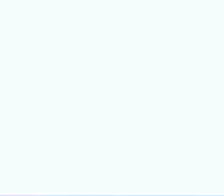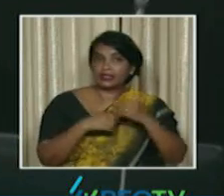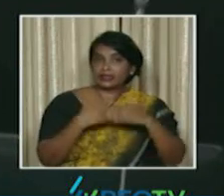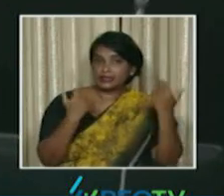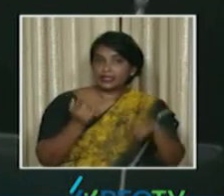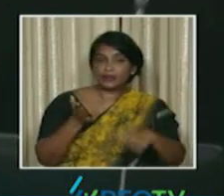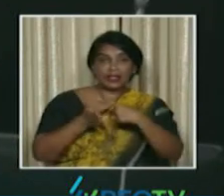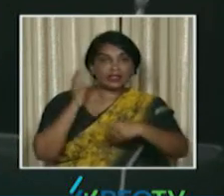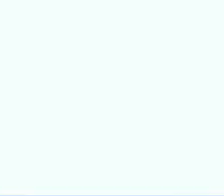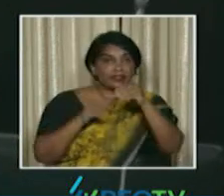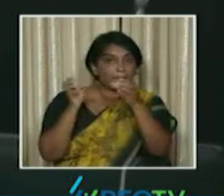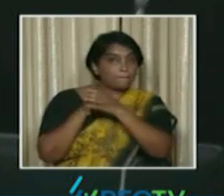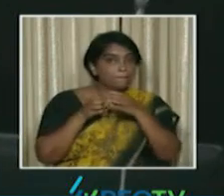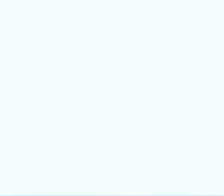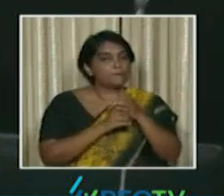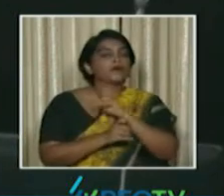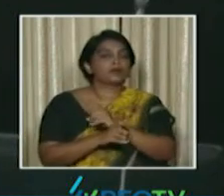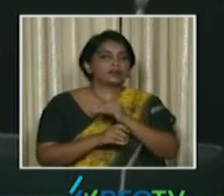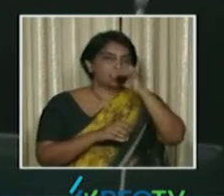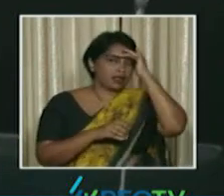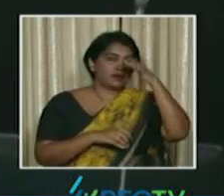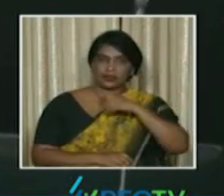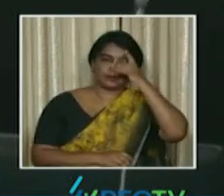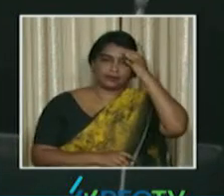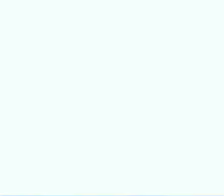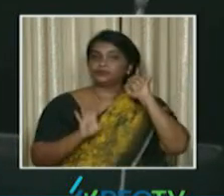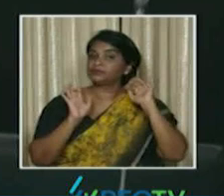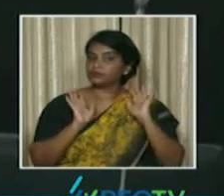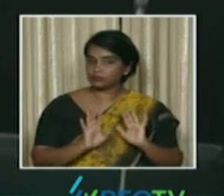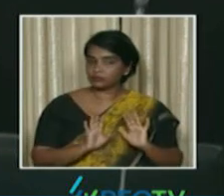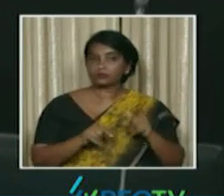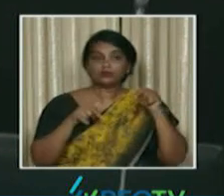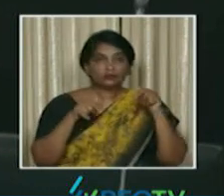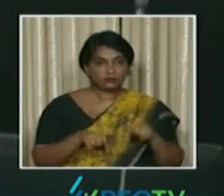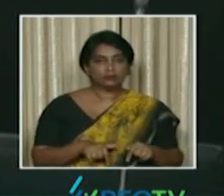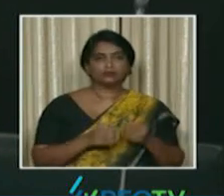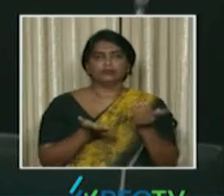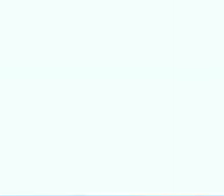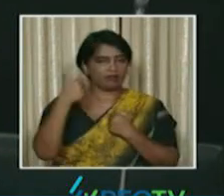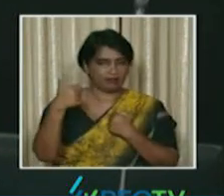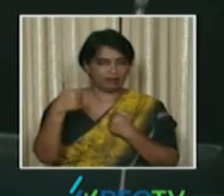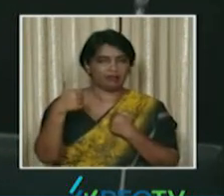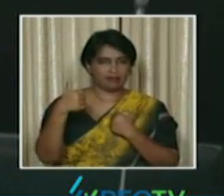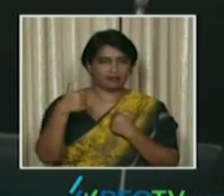තියෙන දේශපාලන පක්ෂවල අය තමයි පක්ෂ නායකයෝ හැටියට පිළිගැනීමට ලක් වෙන්නේ. හැබැයි මේ තත්ත්වය වරින් වර වෙනස් වෙලා